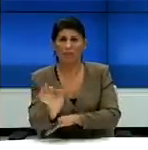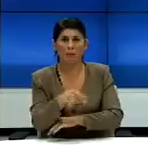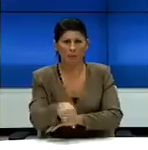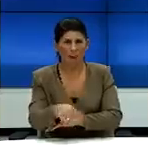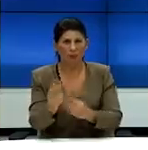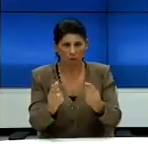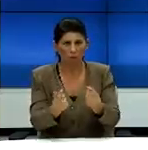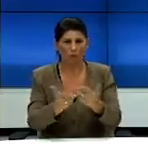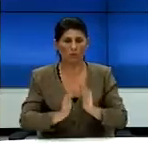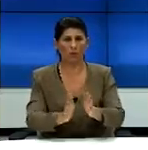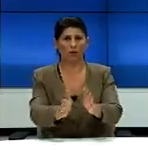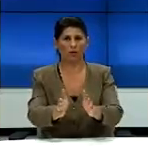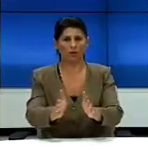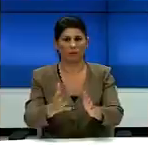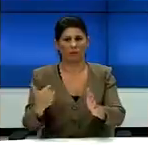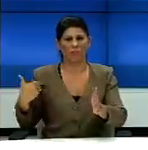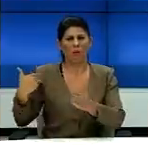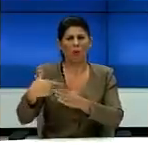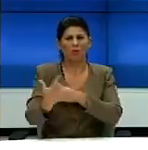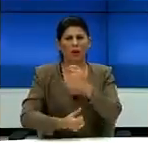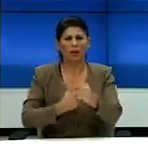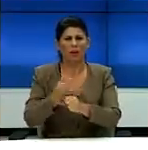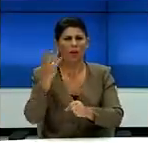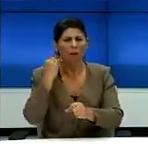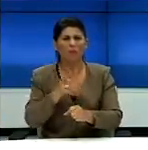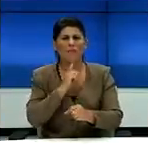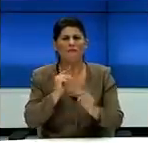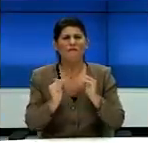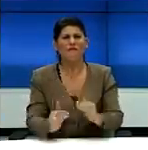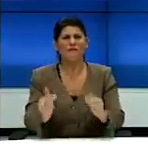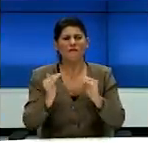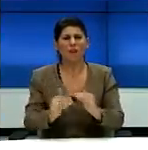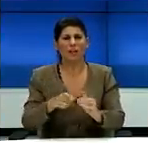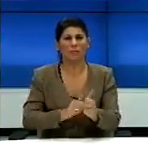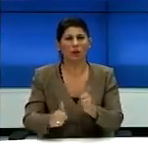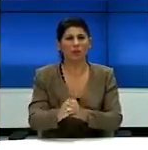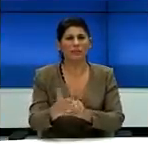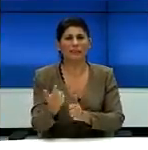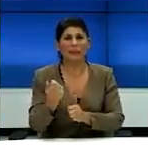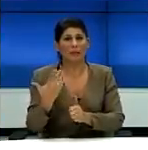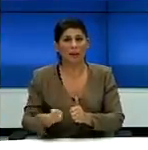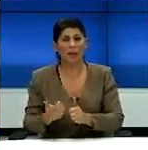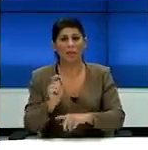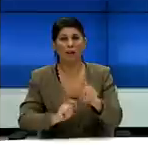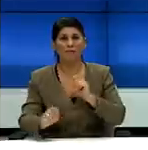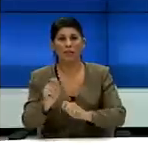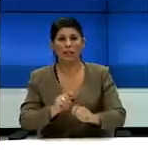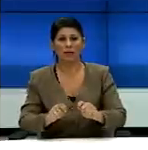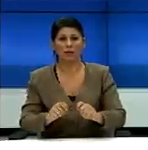μπροστά. Ξέρετε πόσα χρόνια τα ακούμε αυτά. Η προτεραιότητα τώρα είναι να έχουμε χρήματα για να φτιάξουμε, να κάνουμε